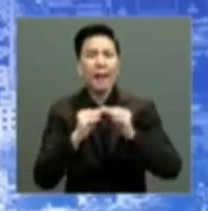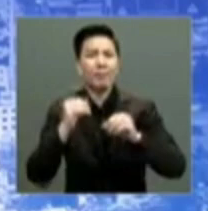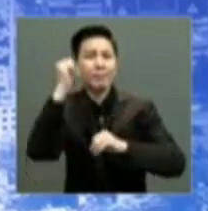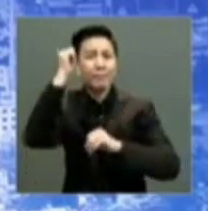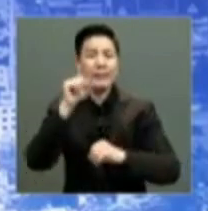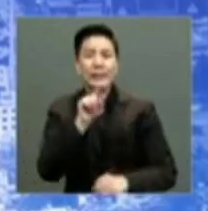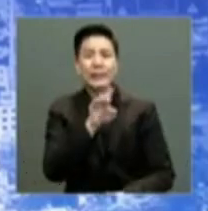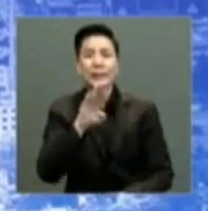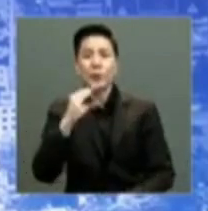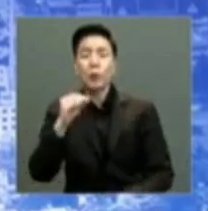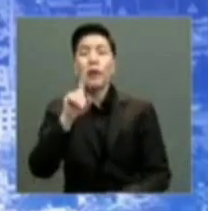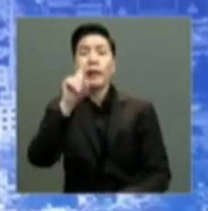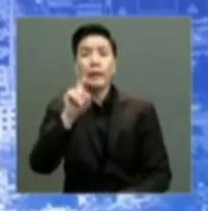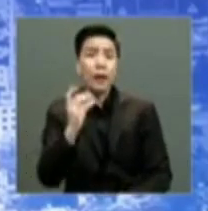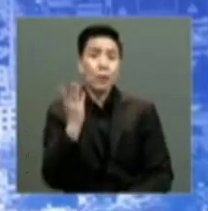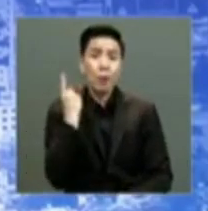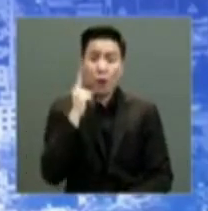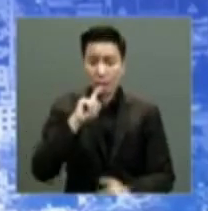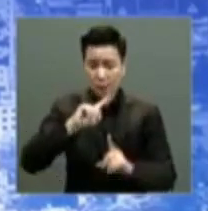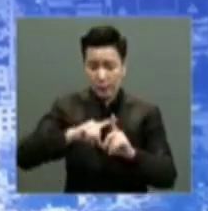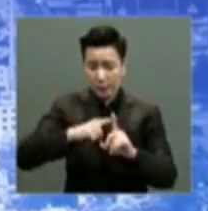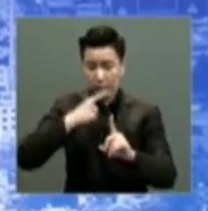ที่พบว่าติดเชื้อและเสียชีวิตเมื่อวันที่12